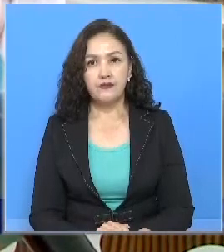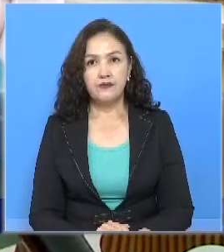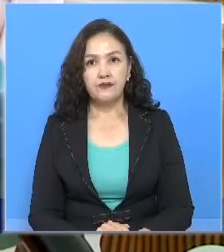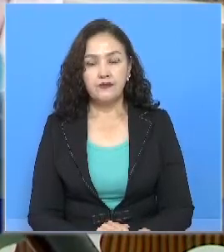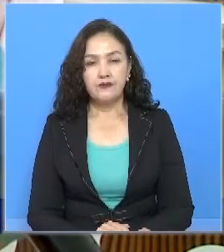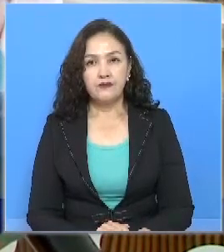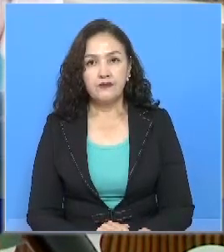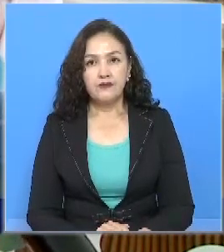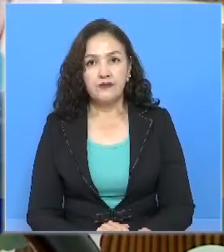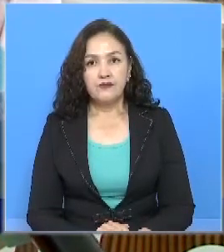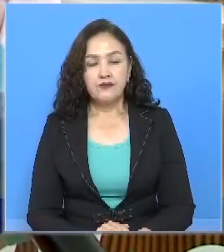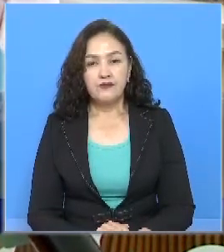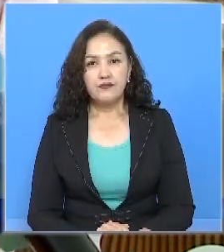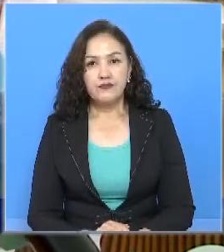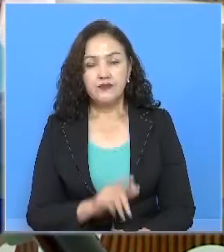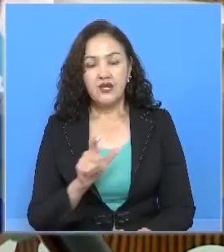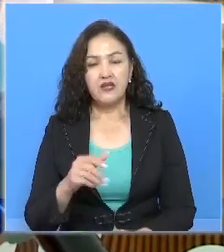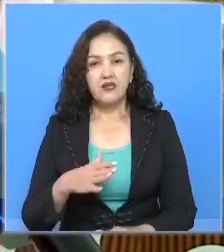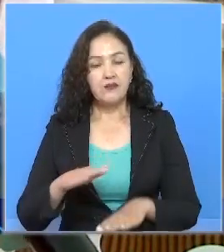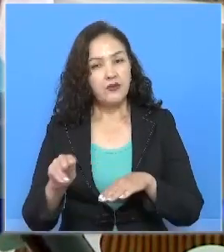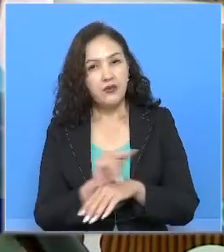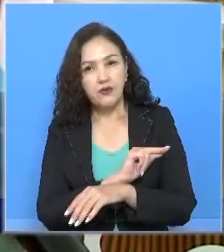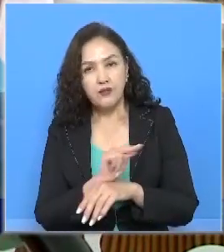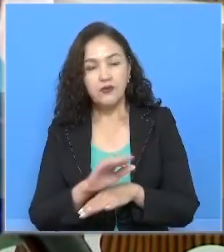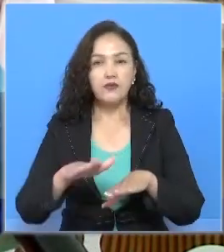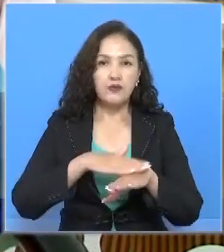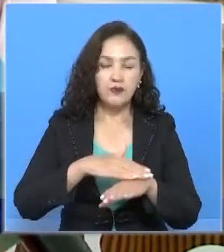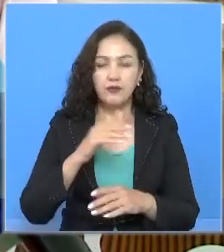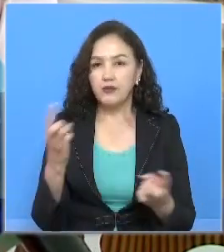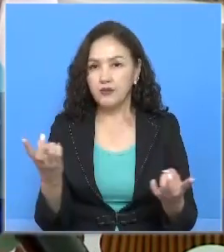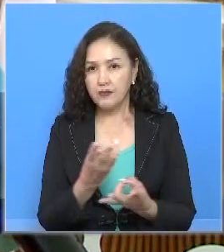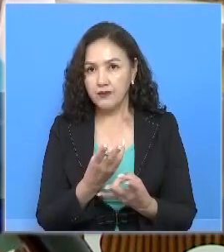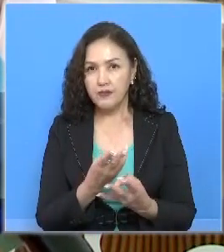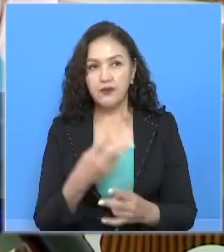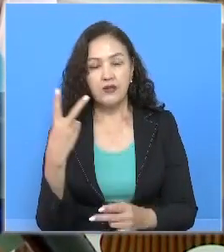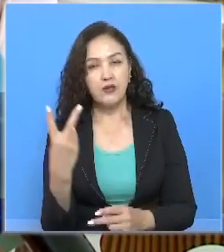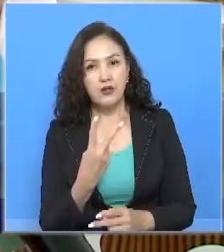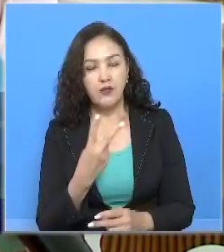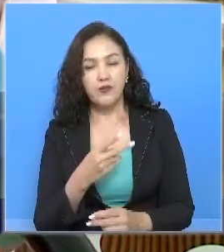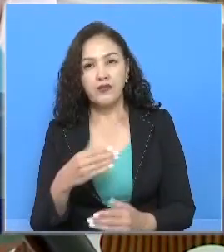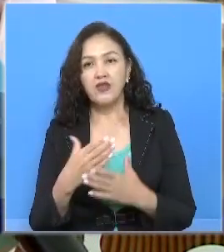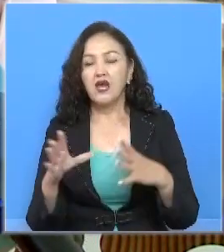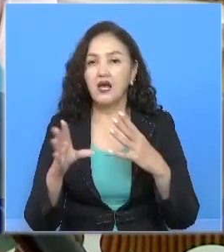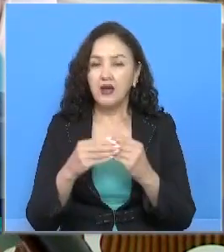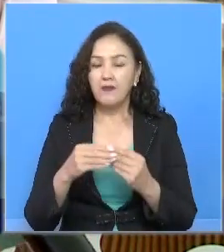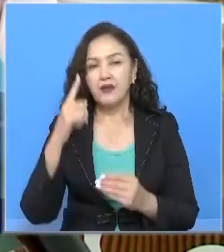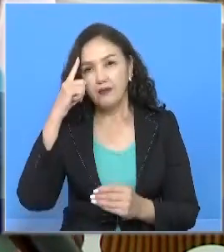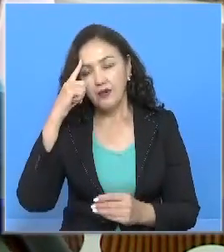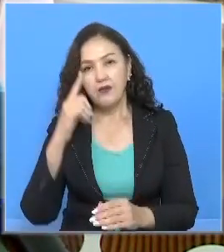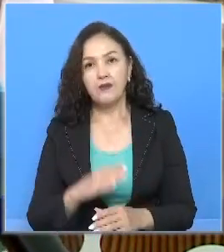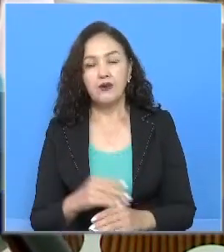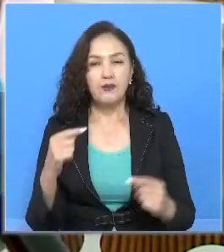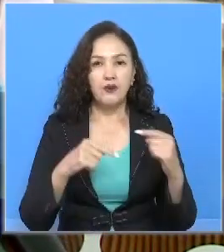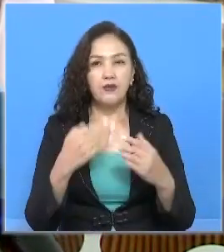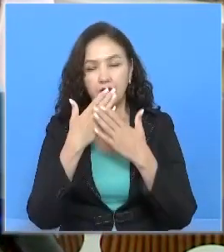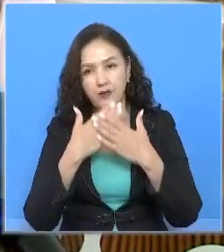Ол ұрпақты да адамгершілігін жақсы болуы бәрін тәрбиелеу керек. Сол екеуміздің осы тіл табысуымыздың арқасы деп ойлаймын. Бір